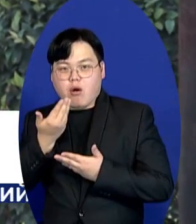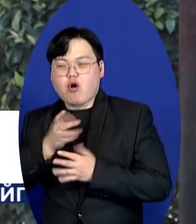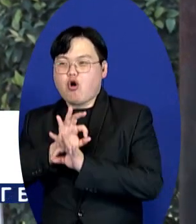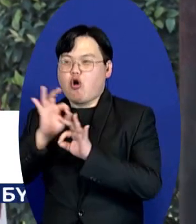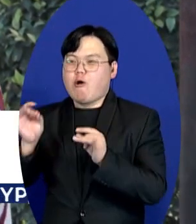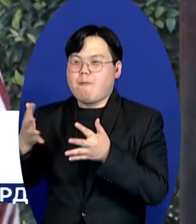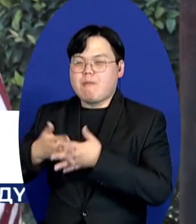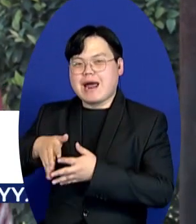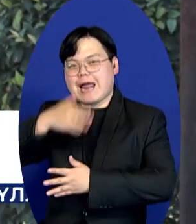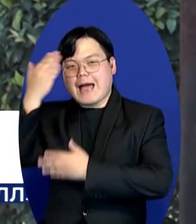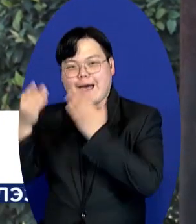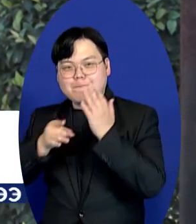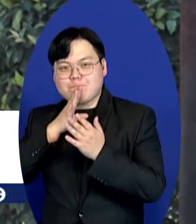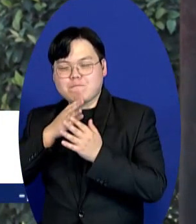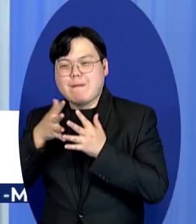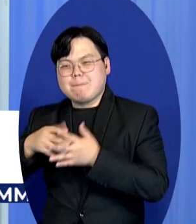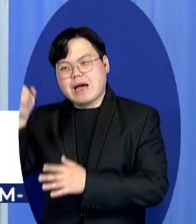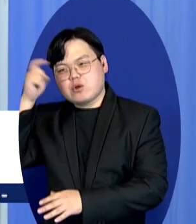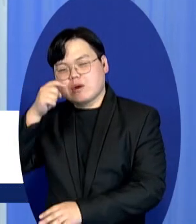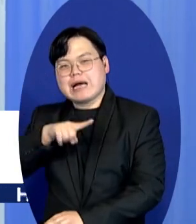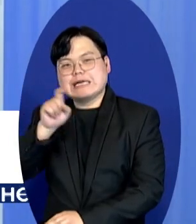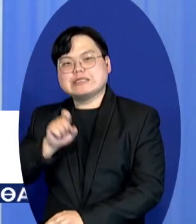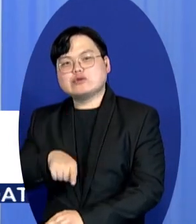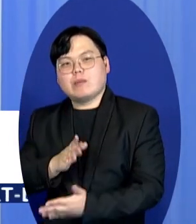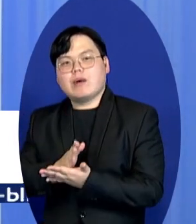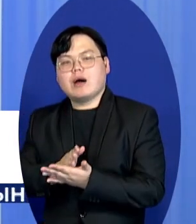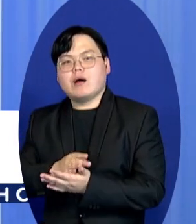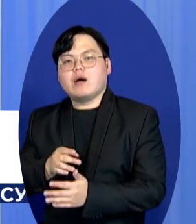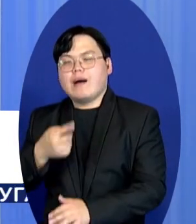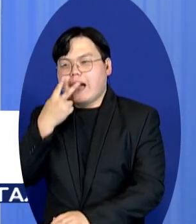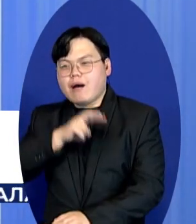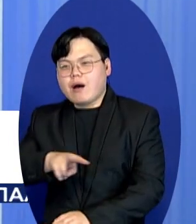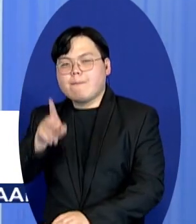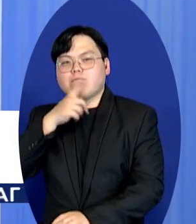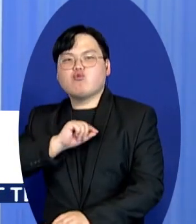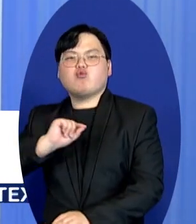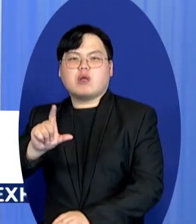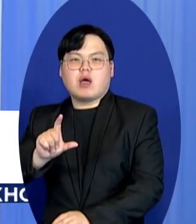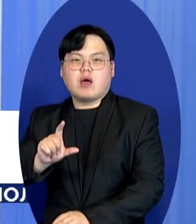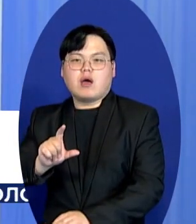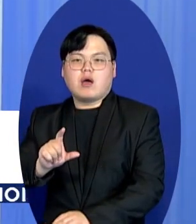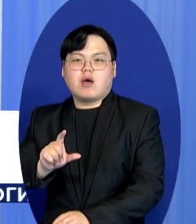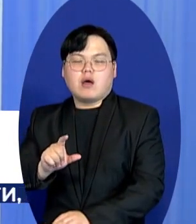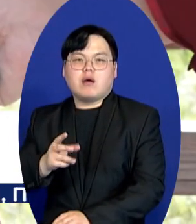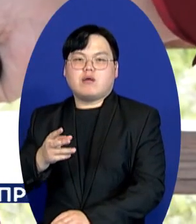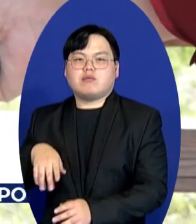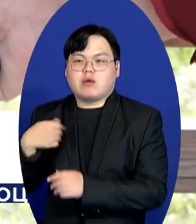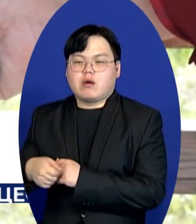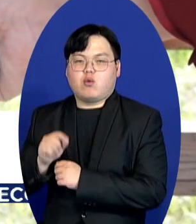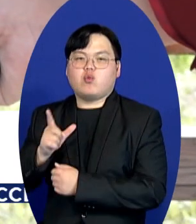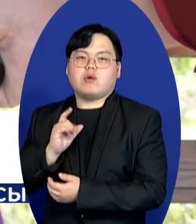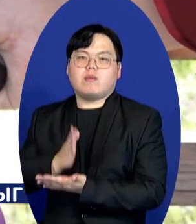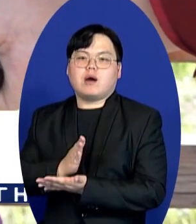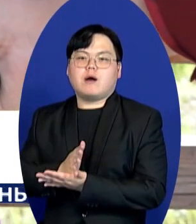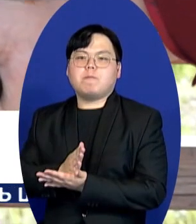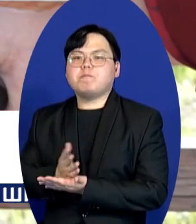талар бол хандах хэрэгтэй. Байр түрээслэх бас асуудалтай юм шиг хэлээ. Ер нь жоохон үнэтэй талтай байлиг. Хотоос дархан аяны руу байрны төлөв нэг үнэтэй. Шилэнгийн аймгийн